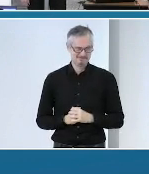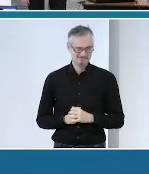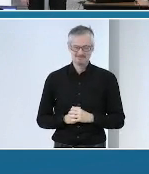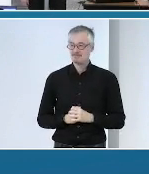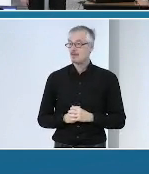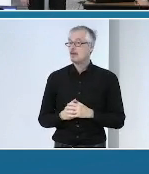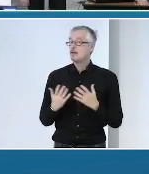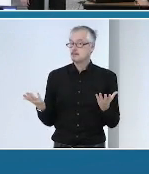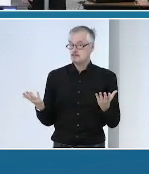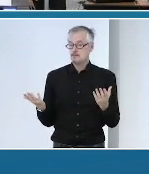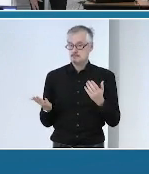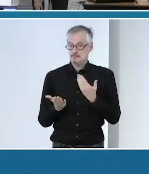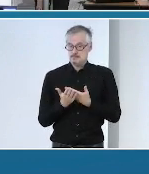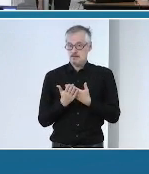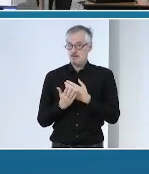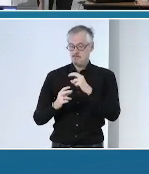Et ce sont